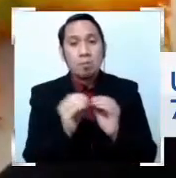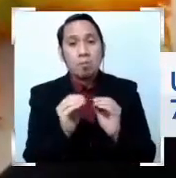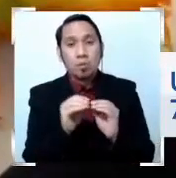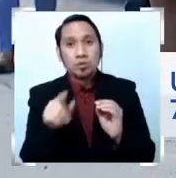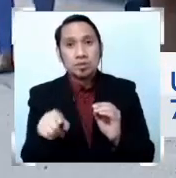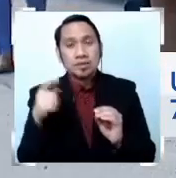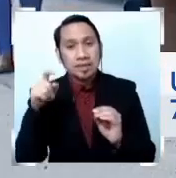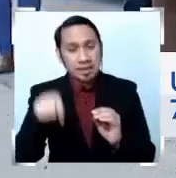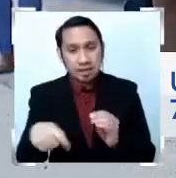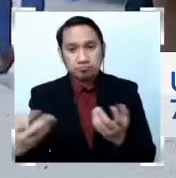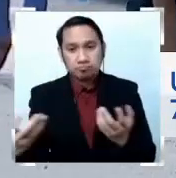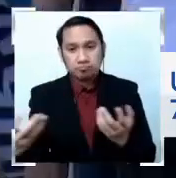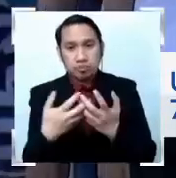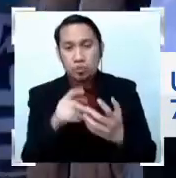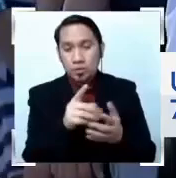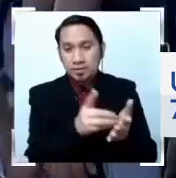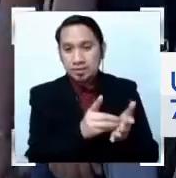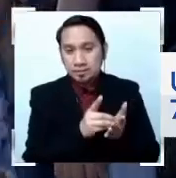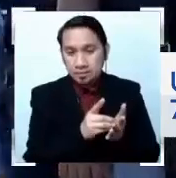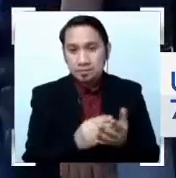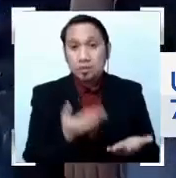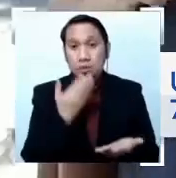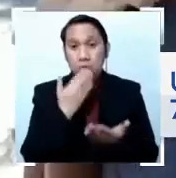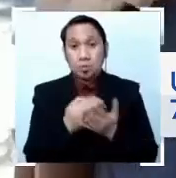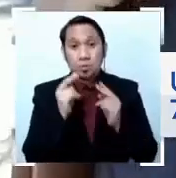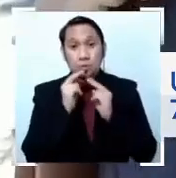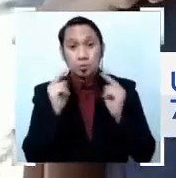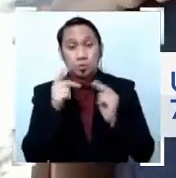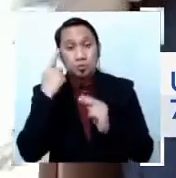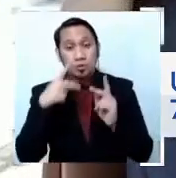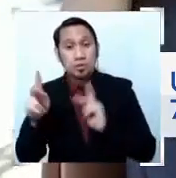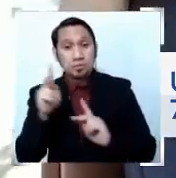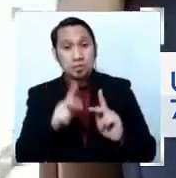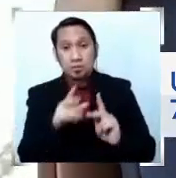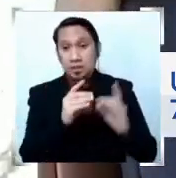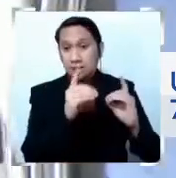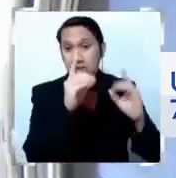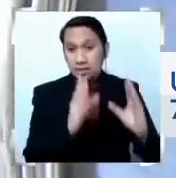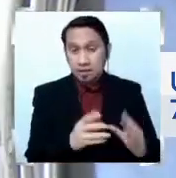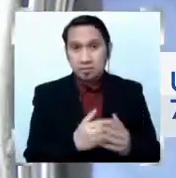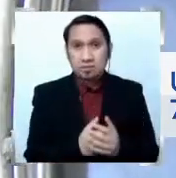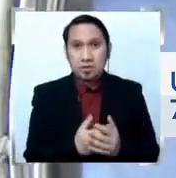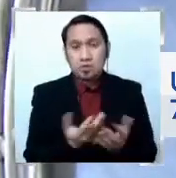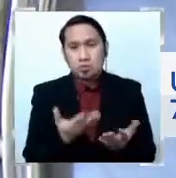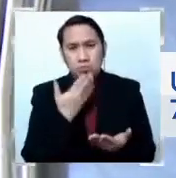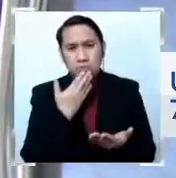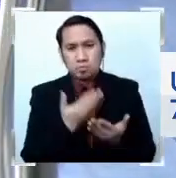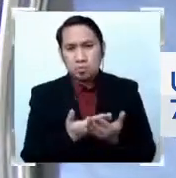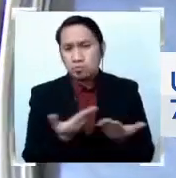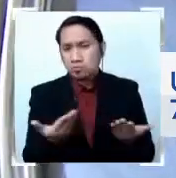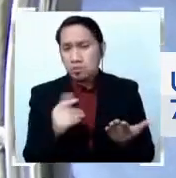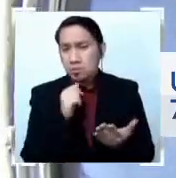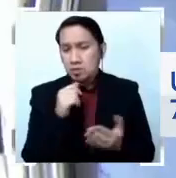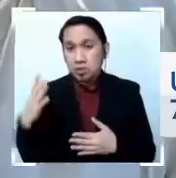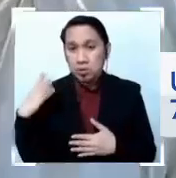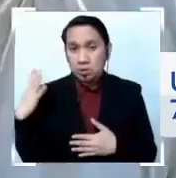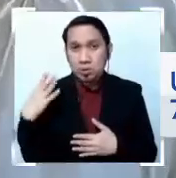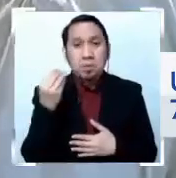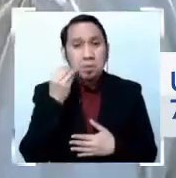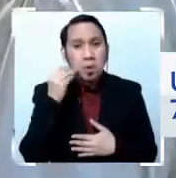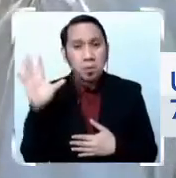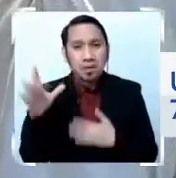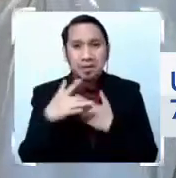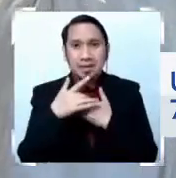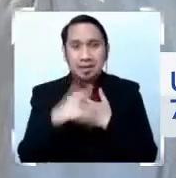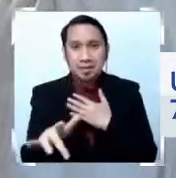actual demand. Good news para sa mga pasahero at chauffeur. Maganda, hindi ka na maghihintay. Para makauwi na rin ang maaga yung ibang pasahero. Mas